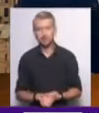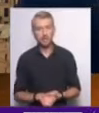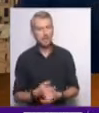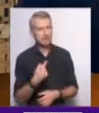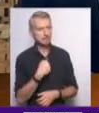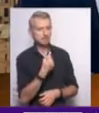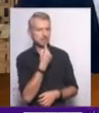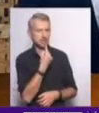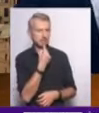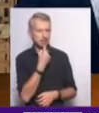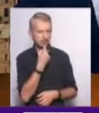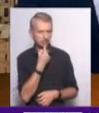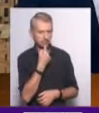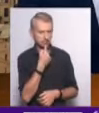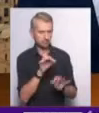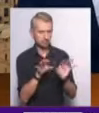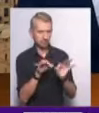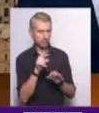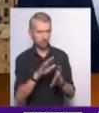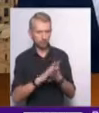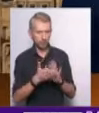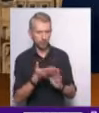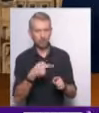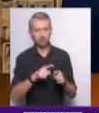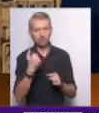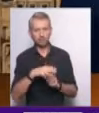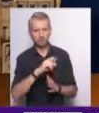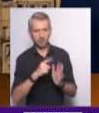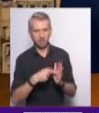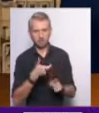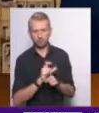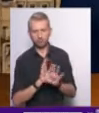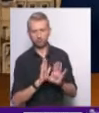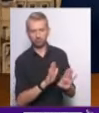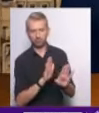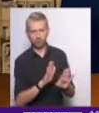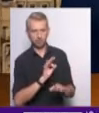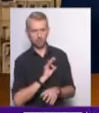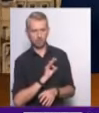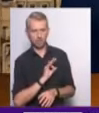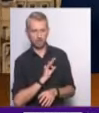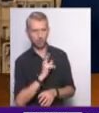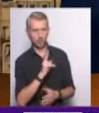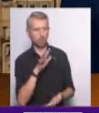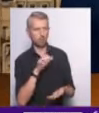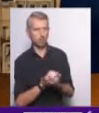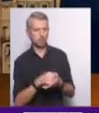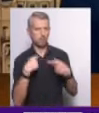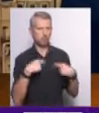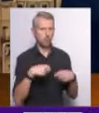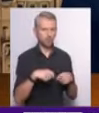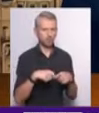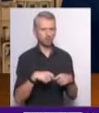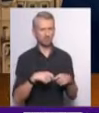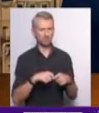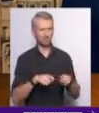складно насправді трактувати цю ситуацію, тому що це вже питання більше до юристів, які займаються продажами,